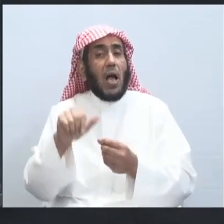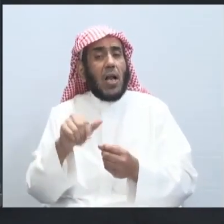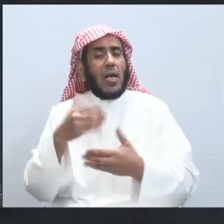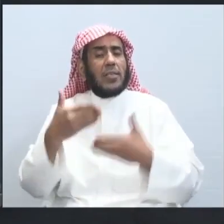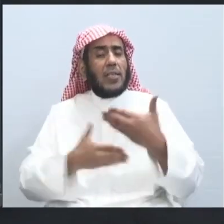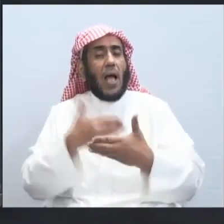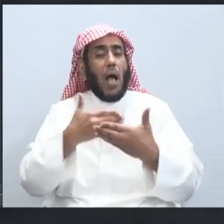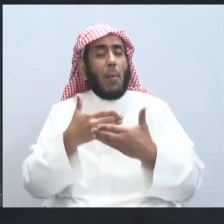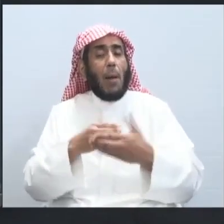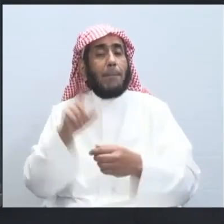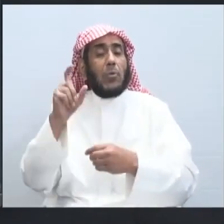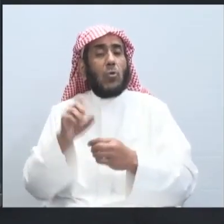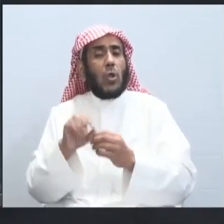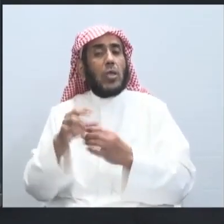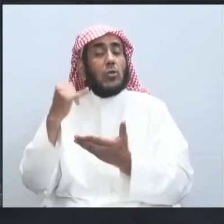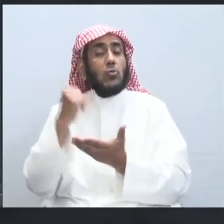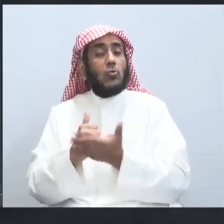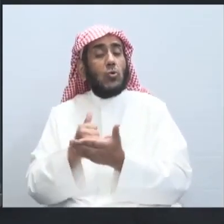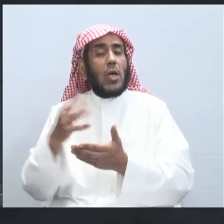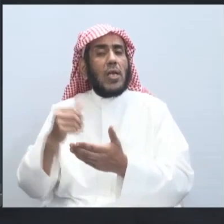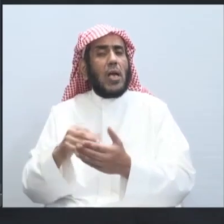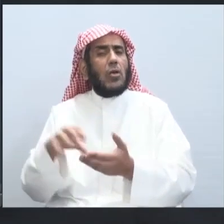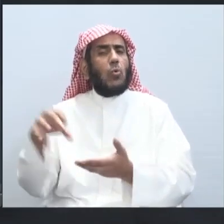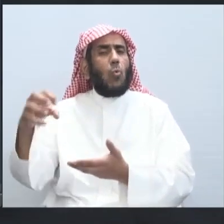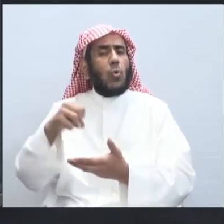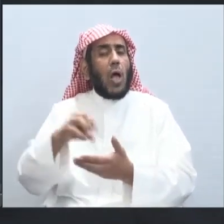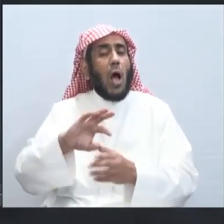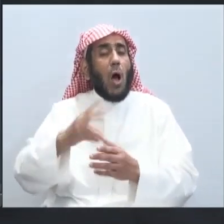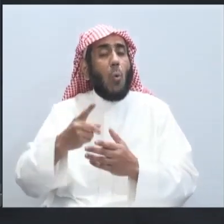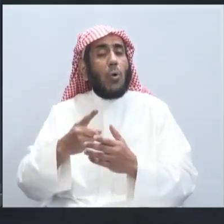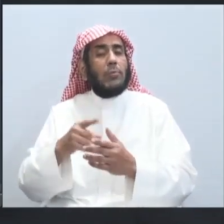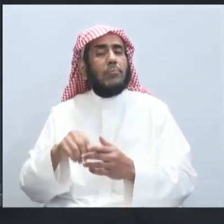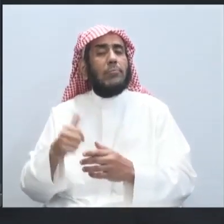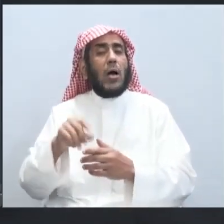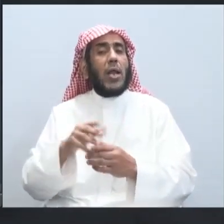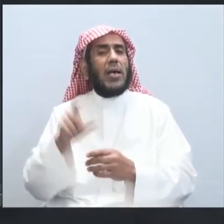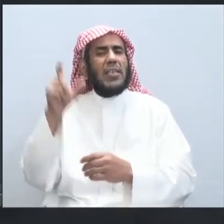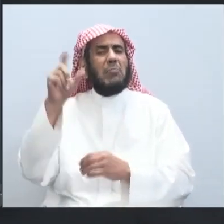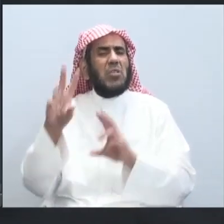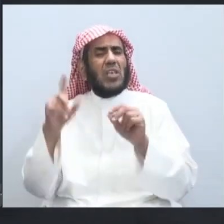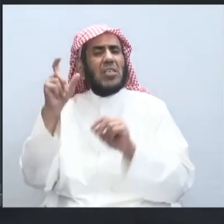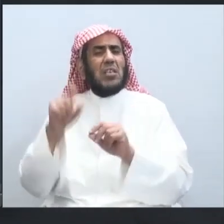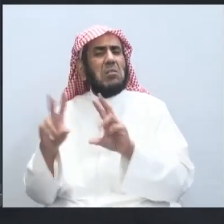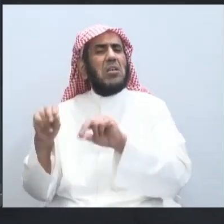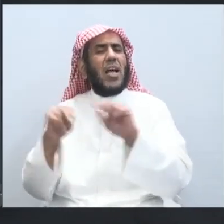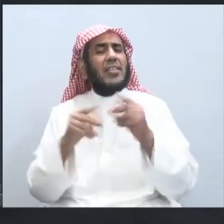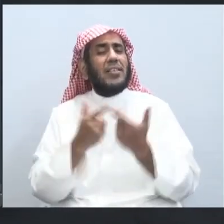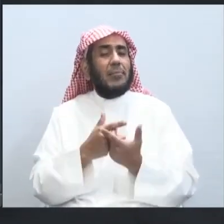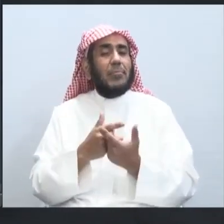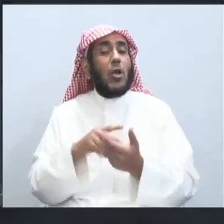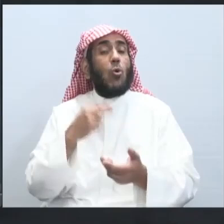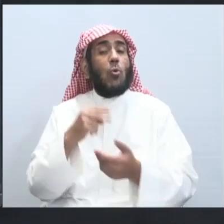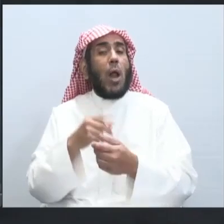تتعامل باعتبارها ذات سلطه سياديه او بانها شخصا اعتباريا عاديا